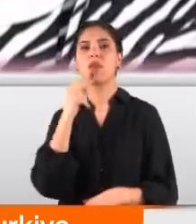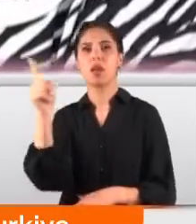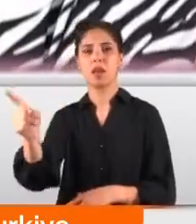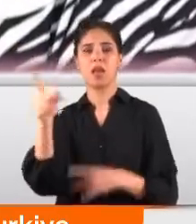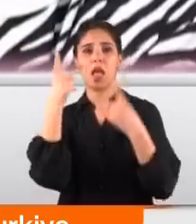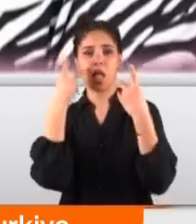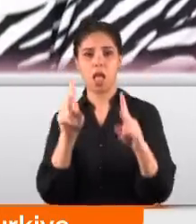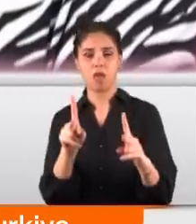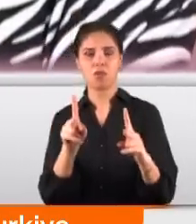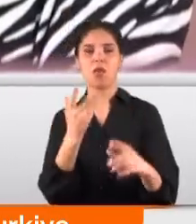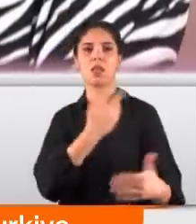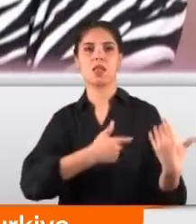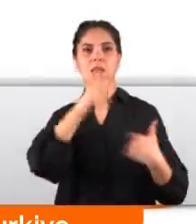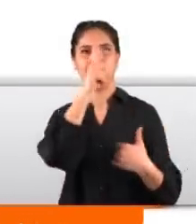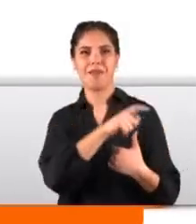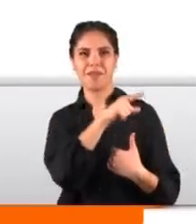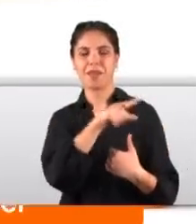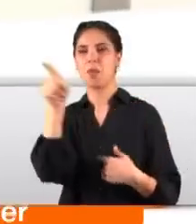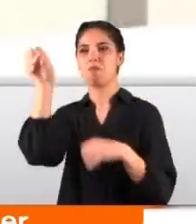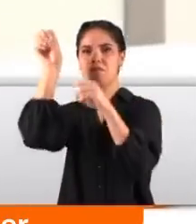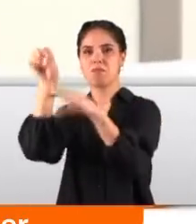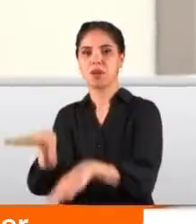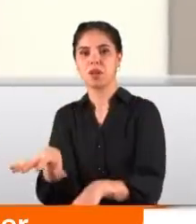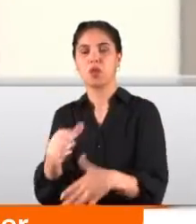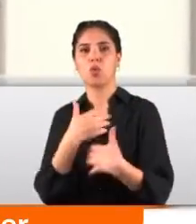çıkınca bir darbede sevgilisinden yemişti